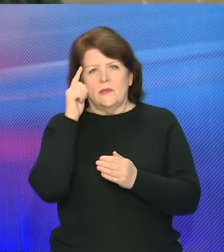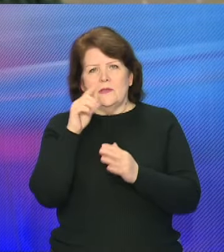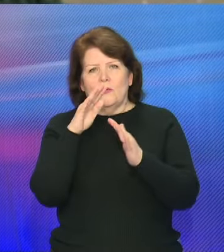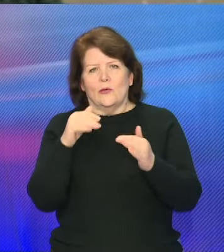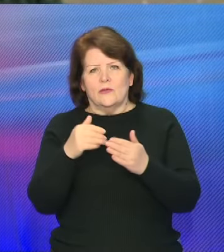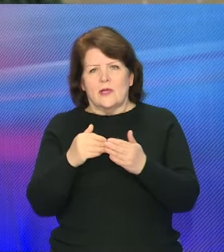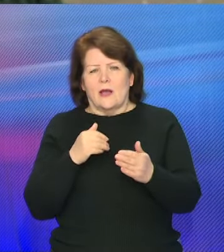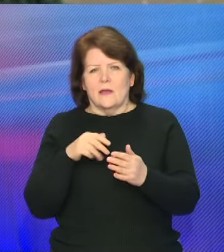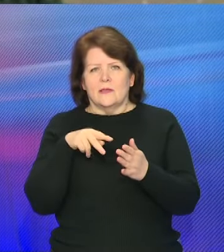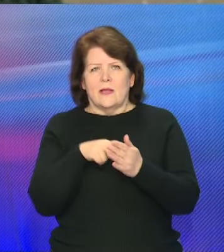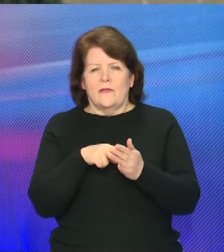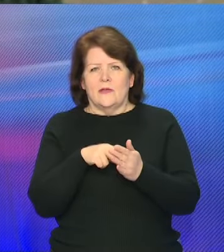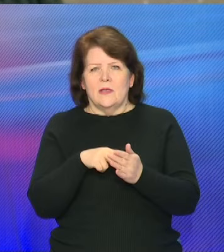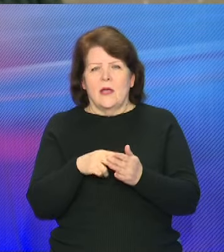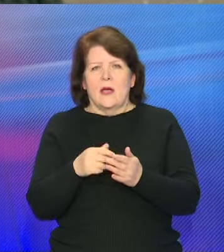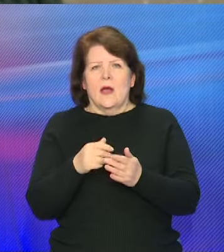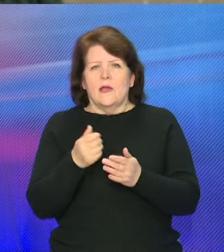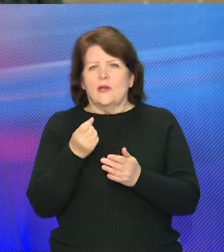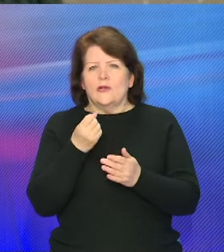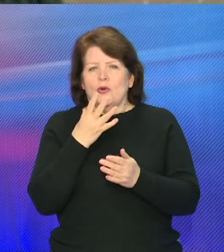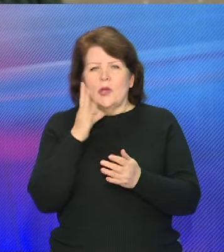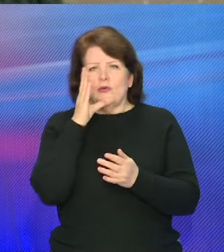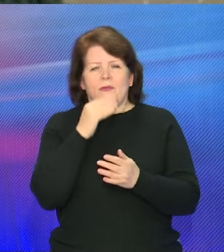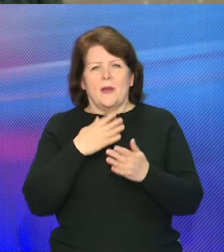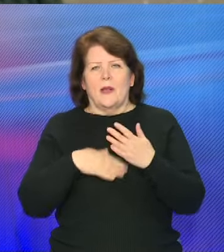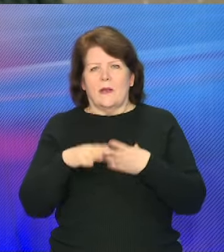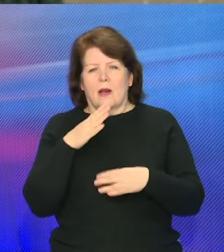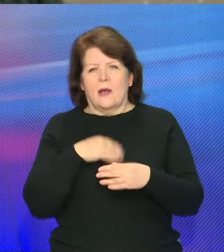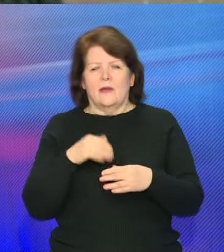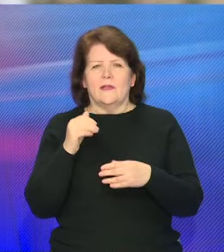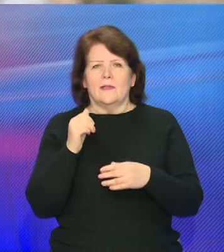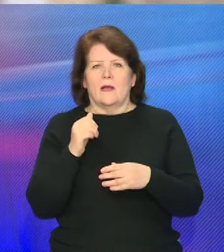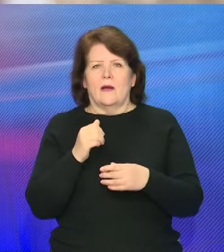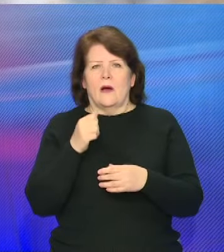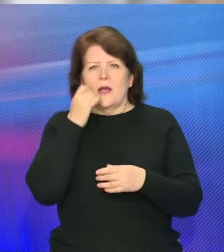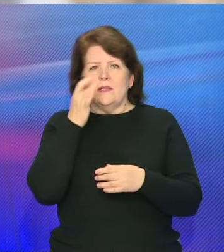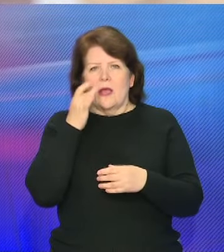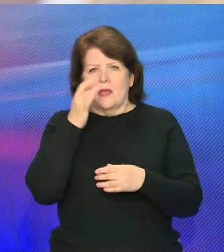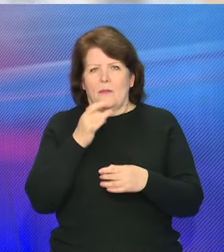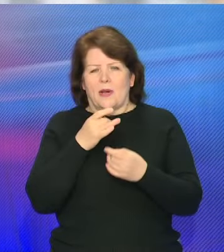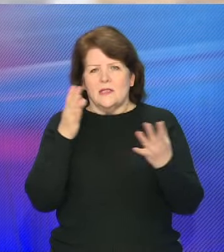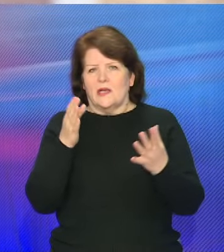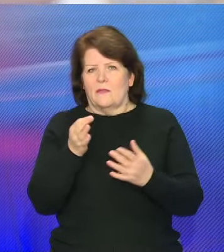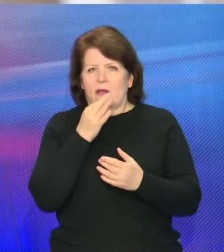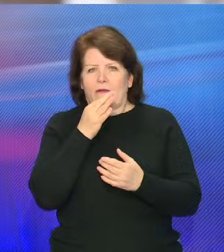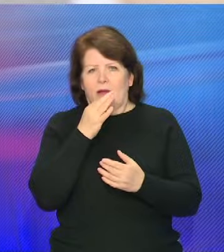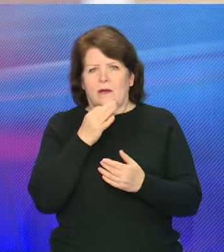насладились осенними какими-то праздниками. Еще листва желтая, уже елки стоят. Ну, как-то рановато.